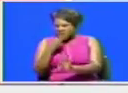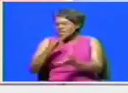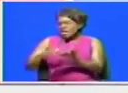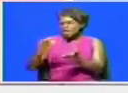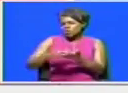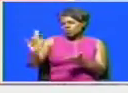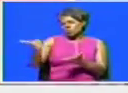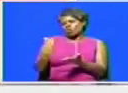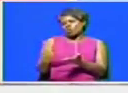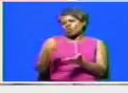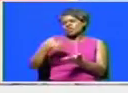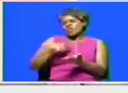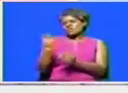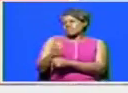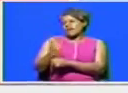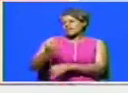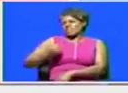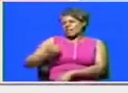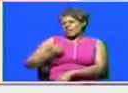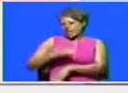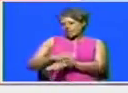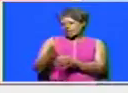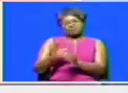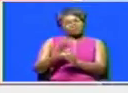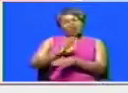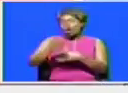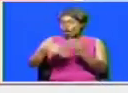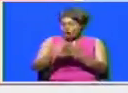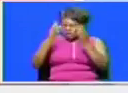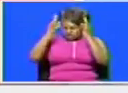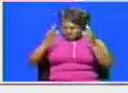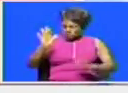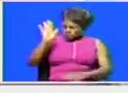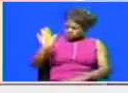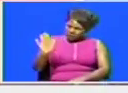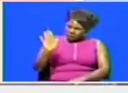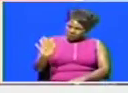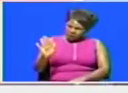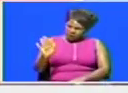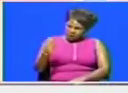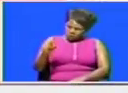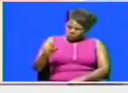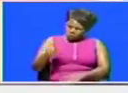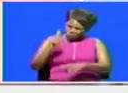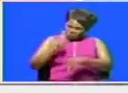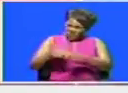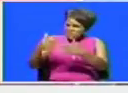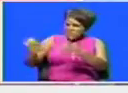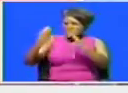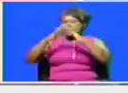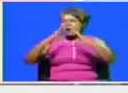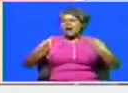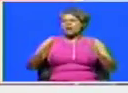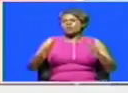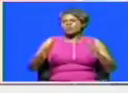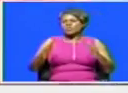kusema ati nimetafuta msichana nimemfuata. Hapana. Maana kila kitu ni uamuzi wako. Unapotoa kiguu chako kwa nyumba ama gari lako unapeleka kwa ile